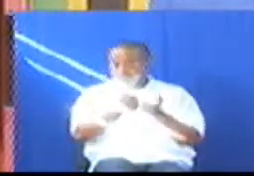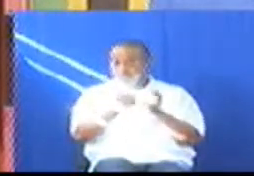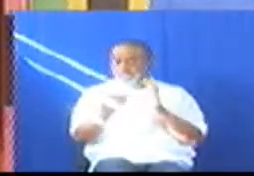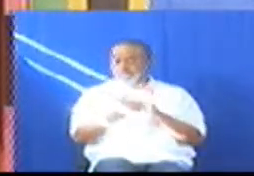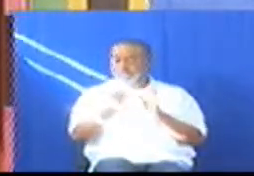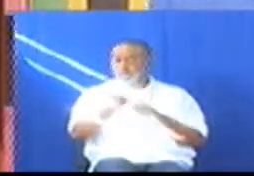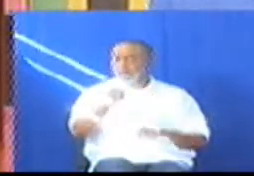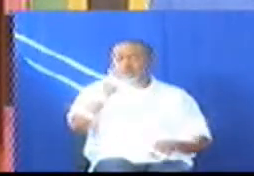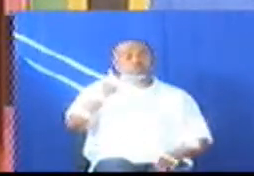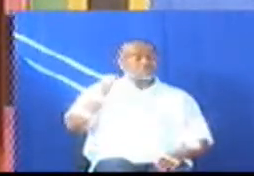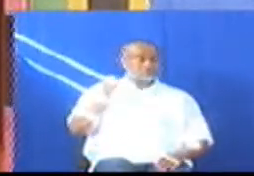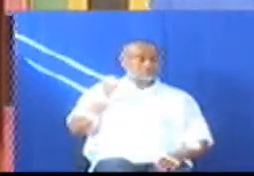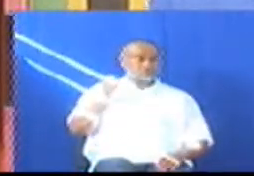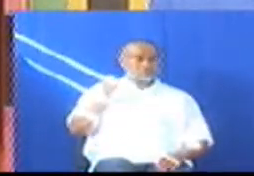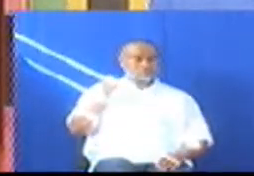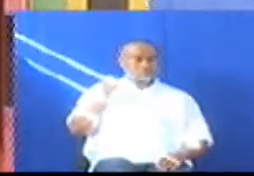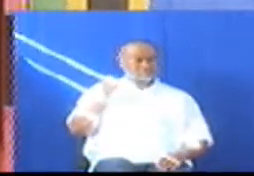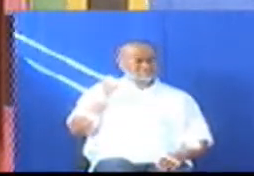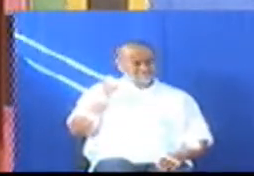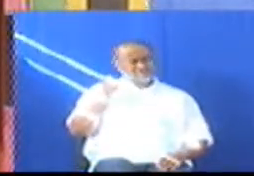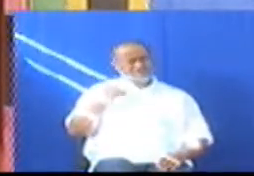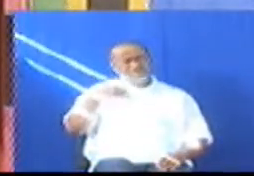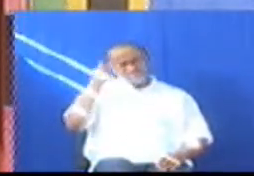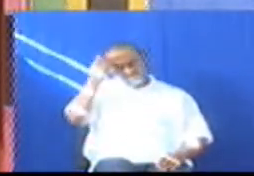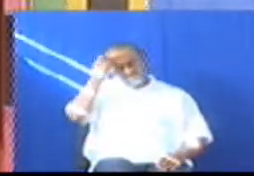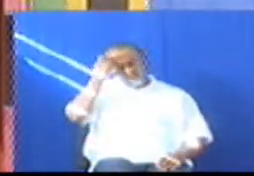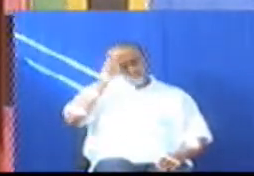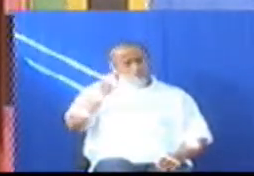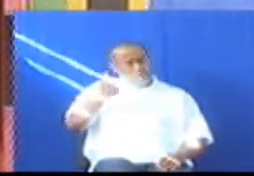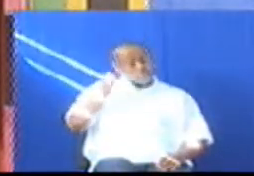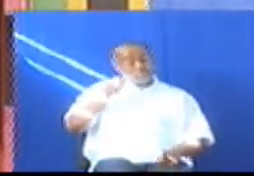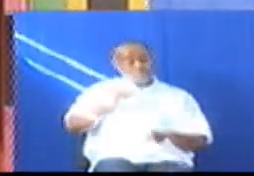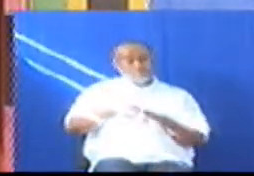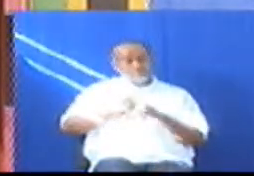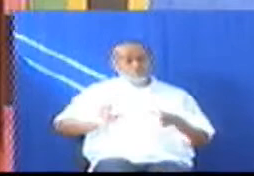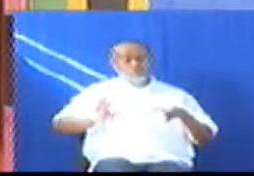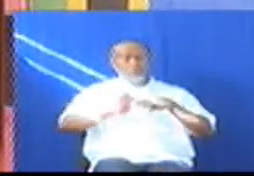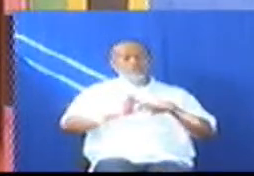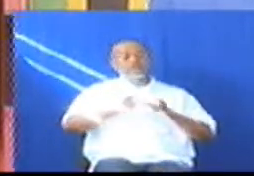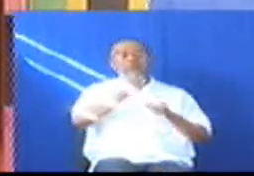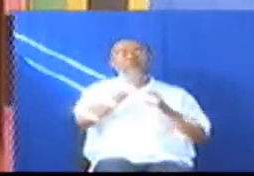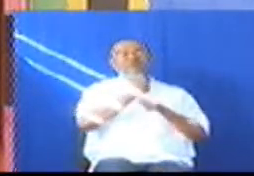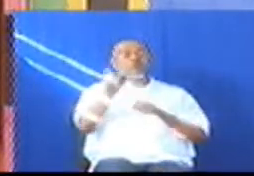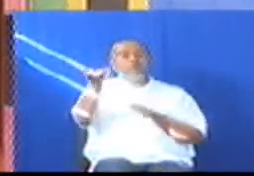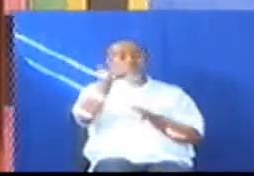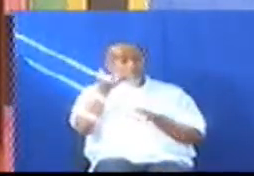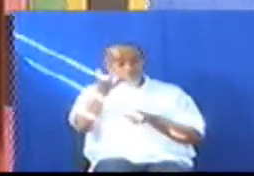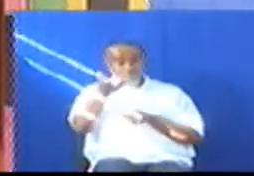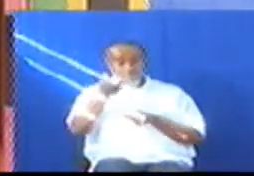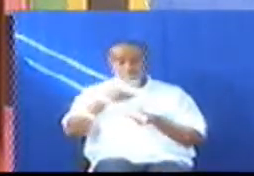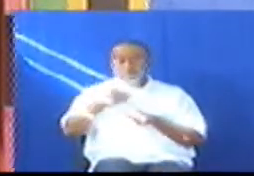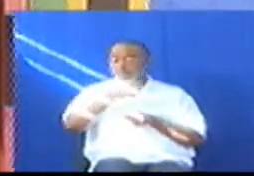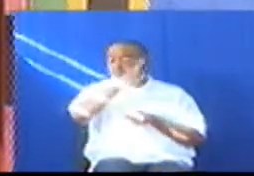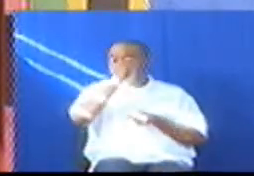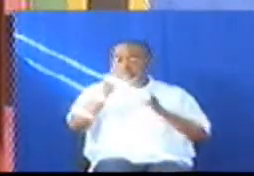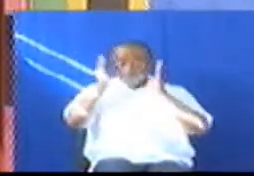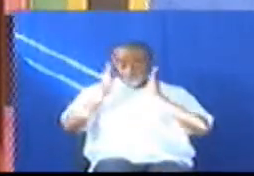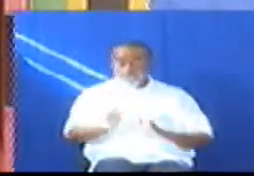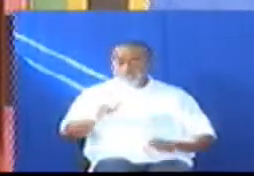2018 kama sikosei, 18 wakati tunaunganisha ile mifuko, tulimuuliza Mheshimiwa Jenista Mwagama